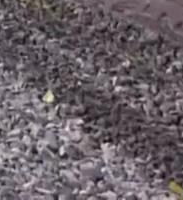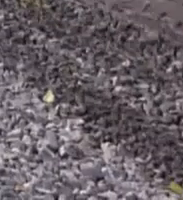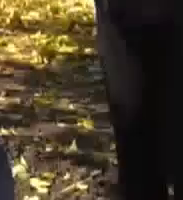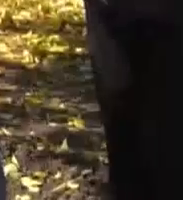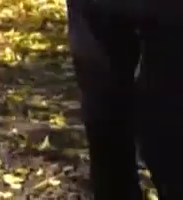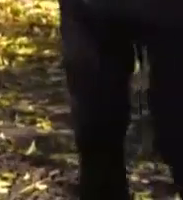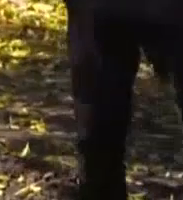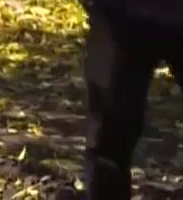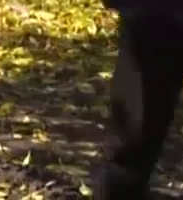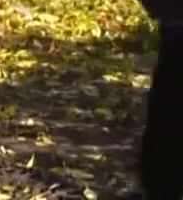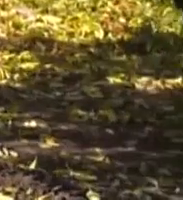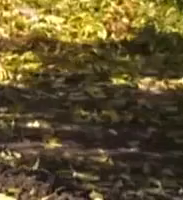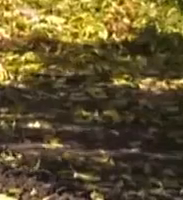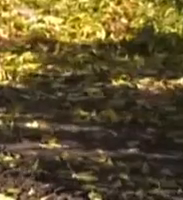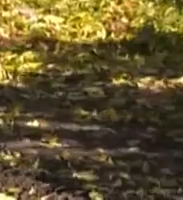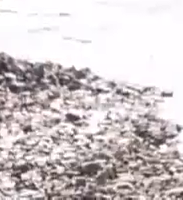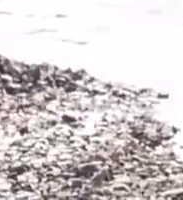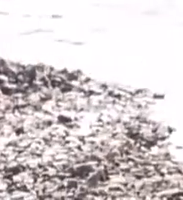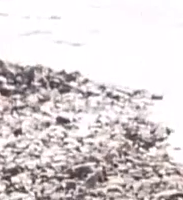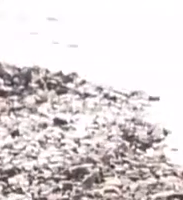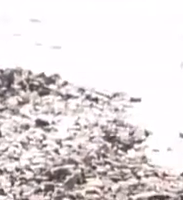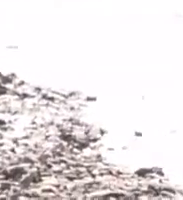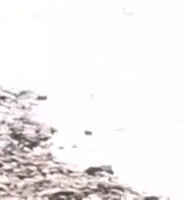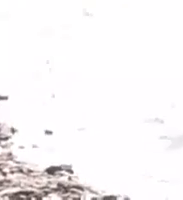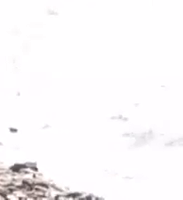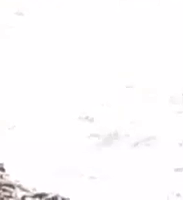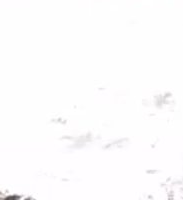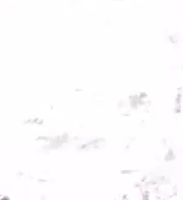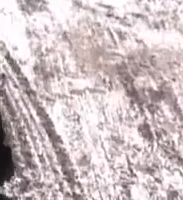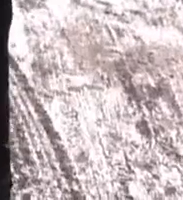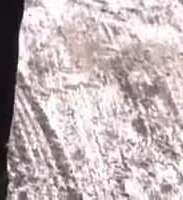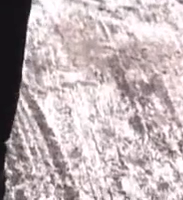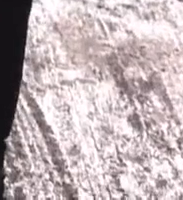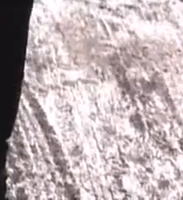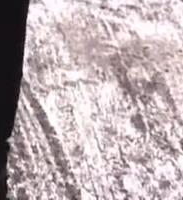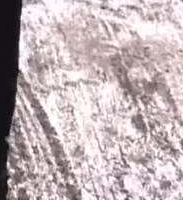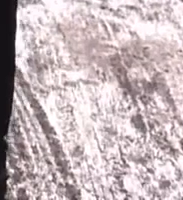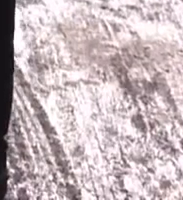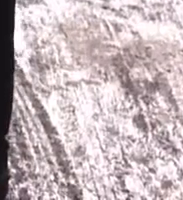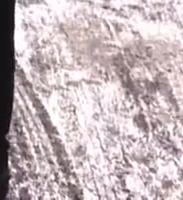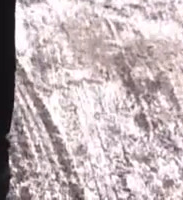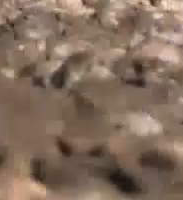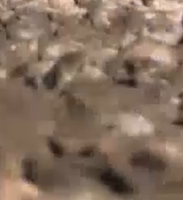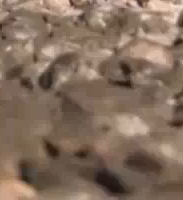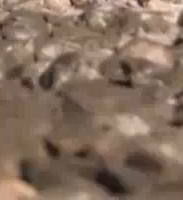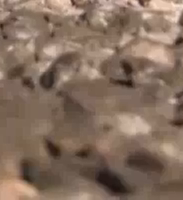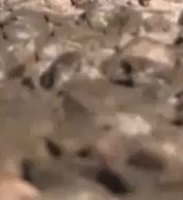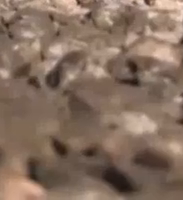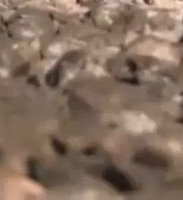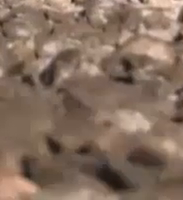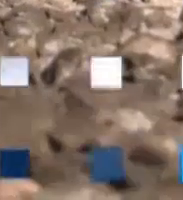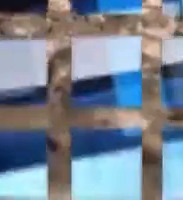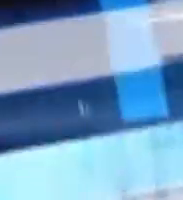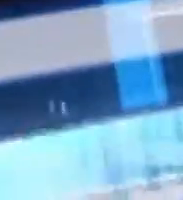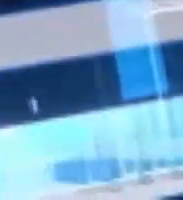продолжается текущий ремонт дорог семья сейчас газировкой посыпкой песчано-гравийной смесью охвачены как центральные такие крайние улицы